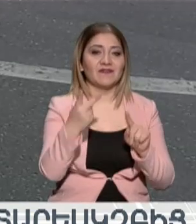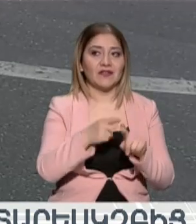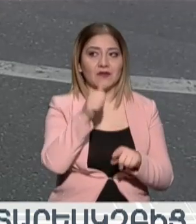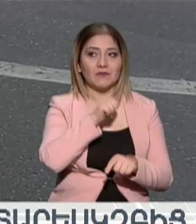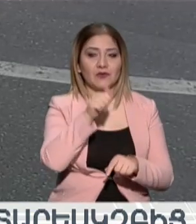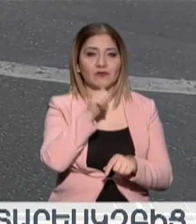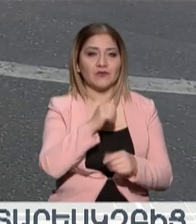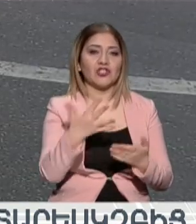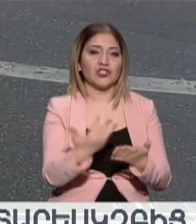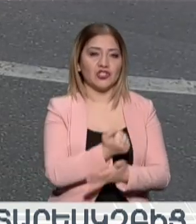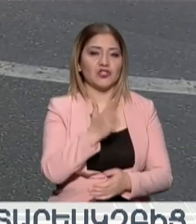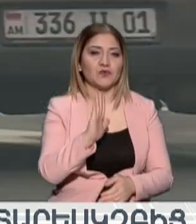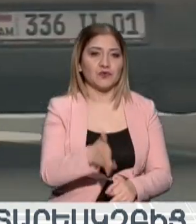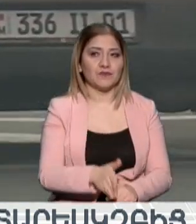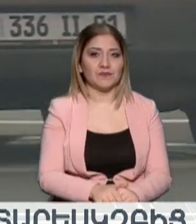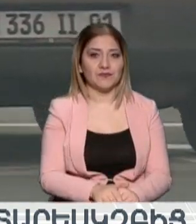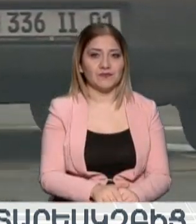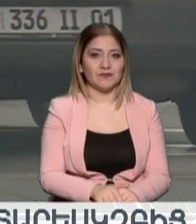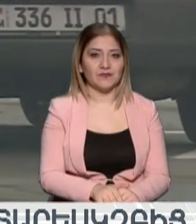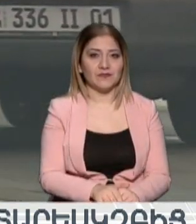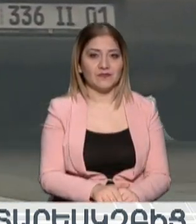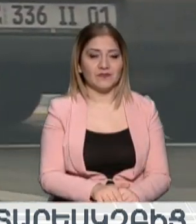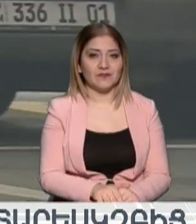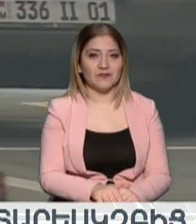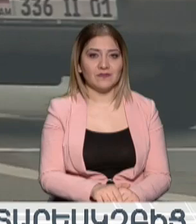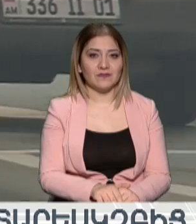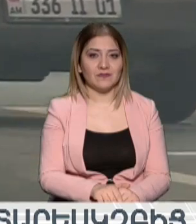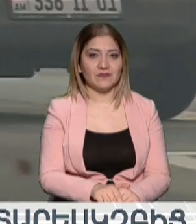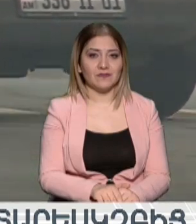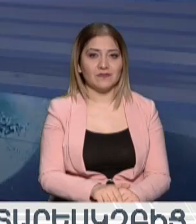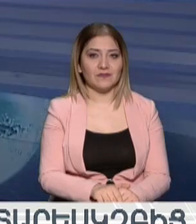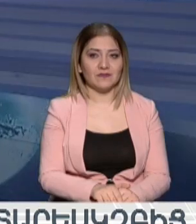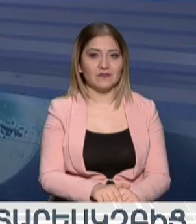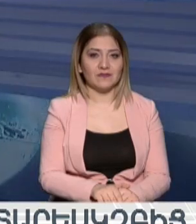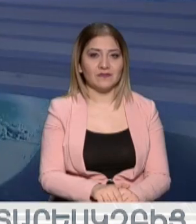փորձը հիմնականում հաջողված է լինում։ Մուշեղի Սախանյան, Էդմոն Հակոբյան, Լուրեր։